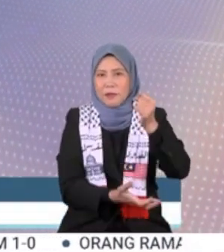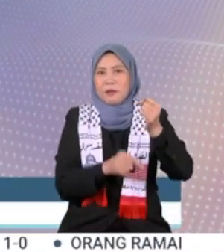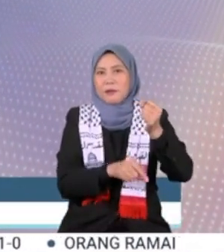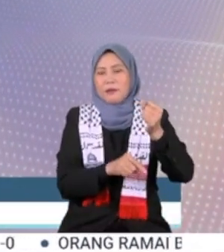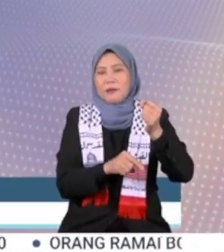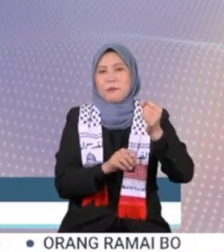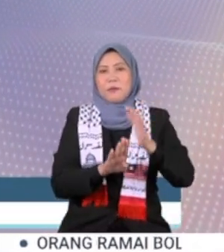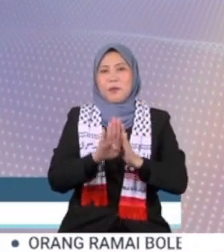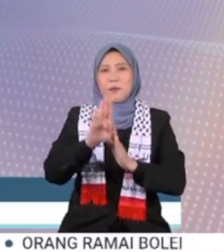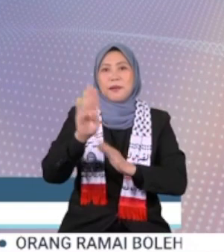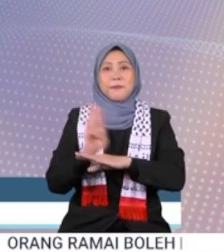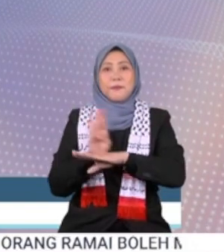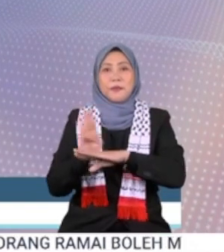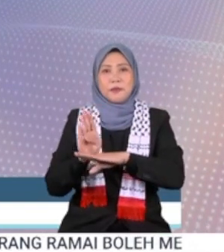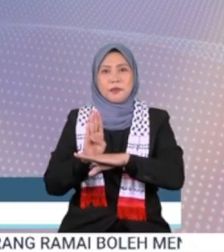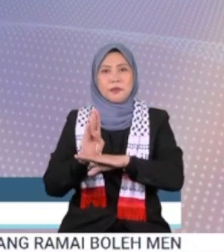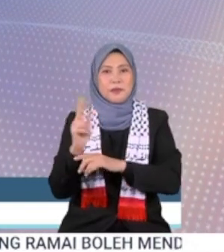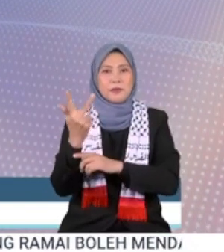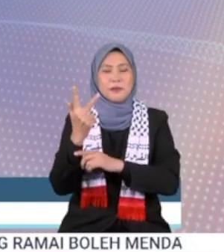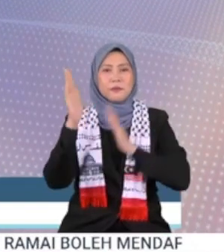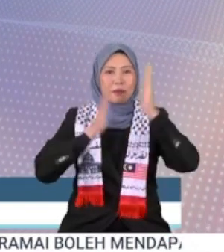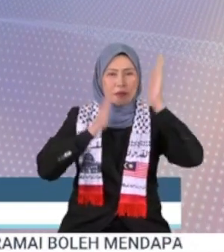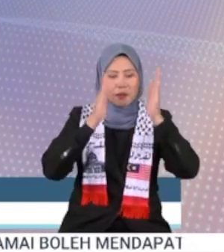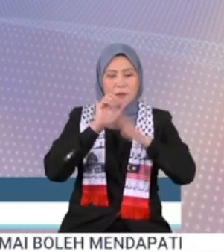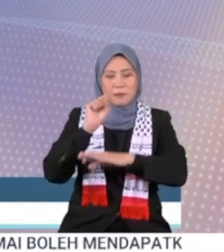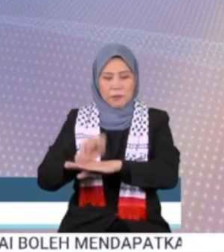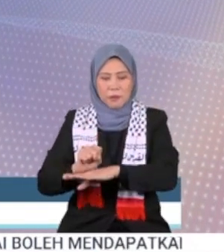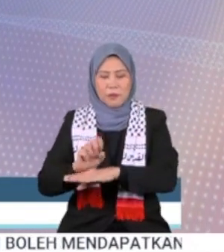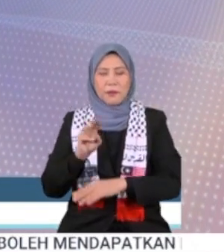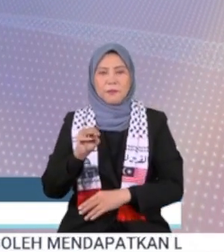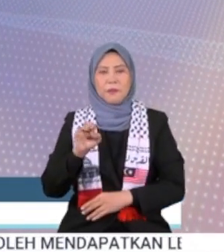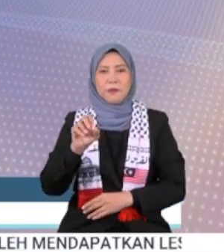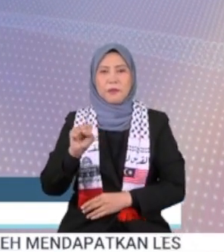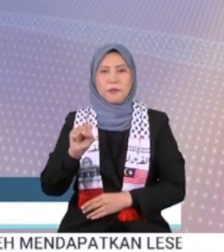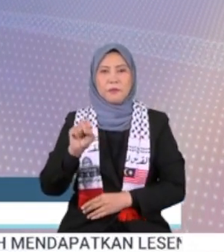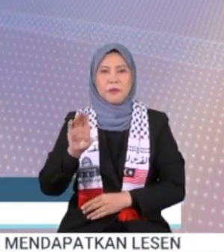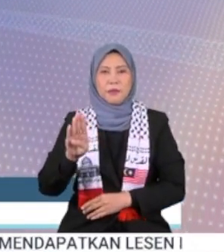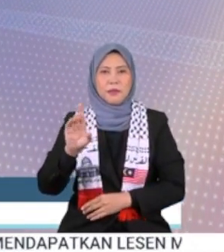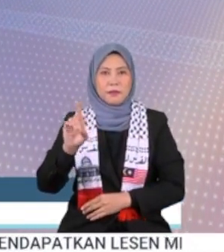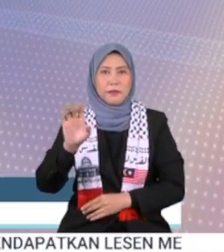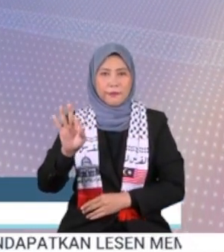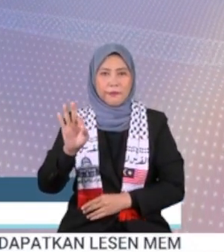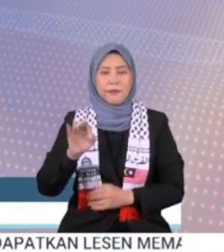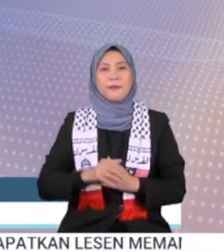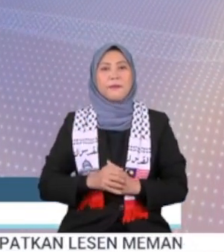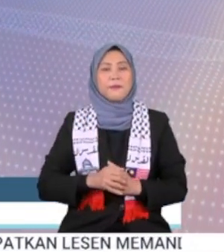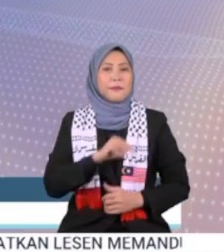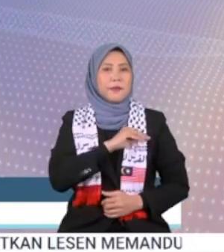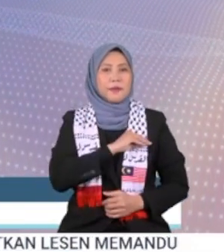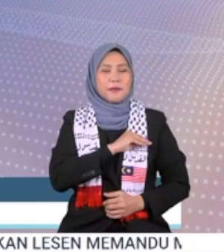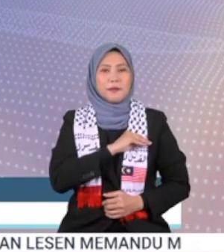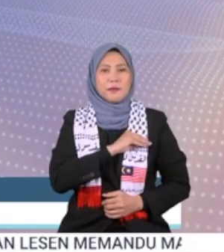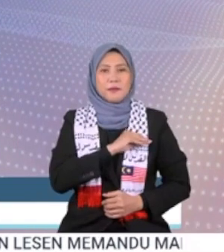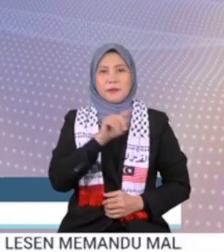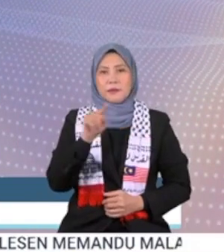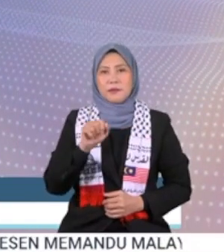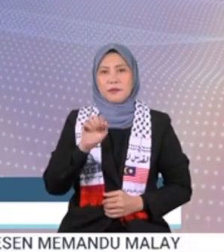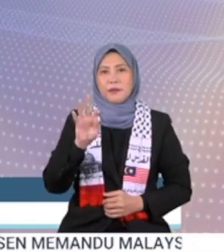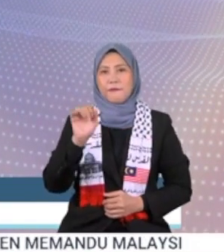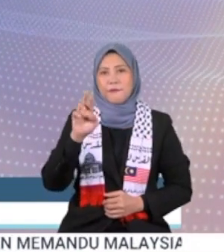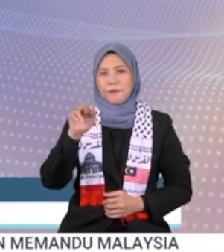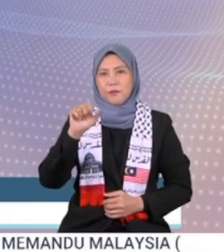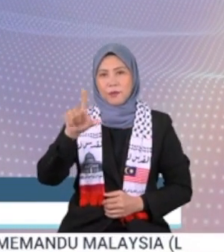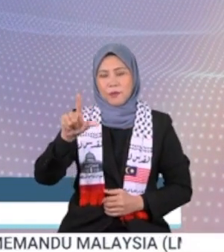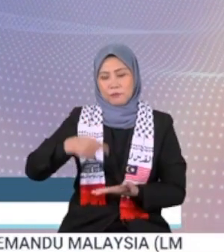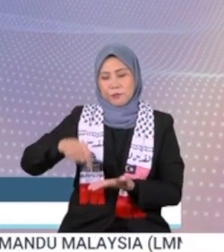bagi tabung pembangunan perniagaan negara ketiga Malaysia Singapura msbdf menterinya Tengku Datuk Seri zafrul Tengku Abdul Aziz